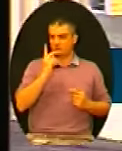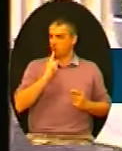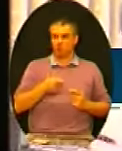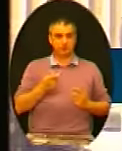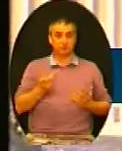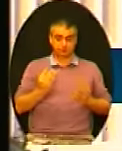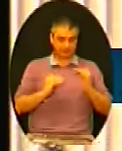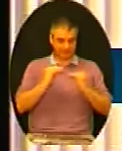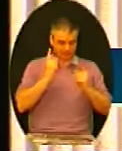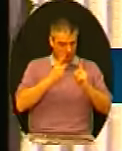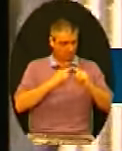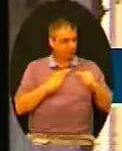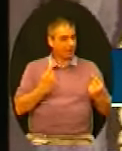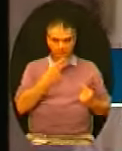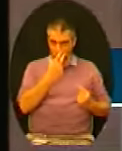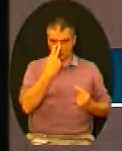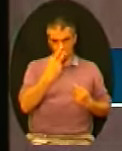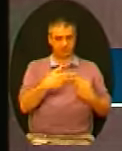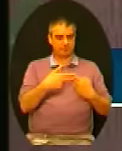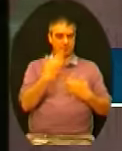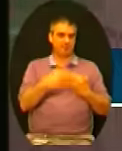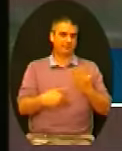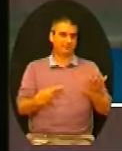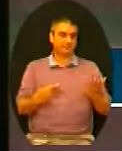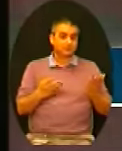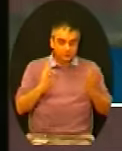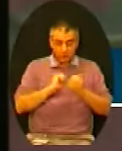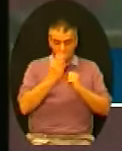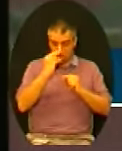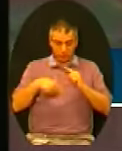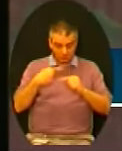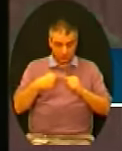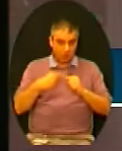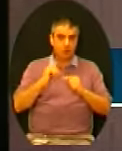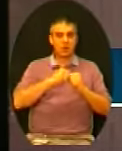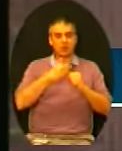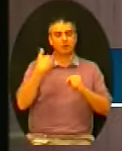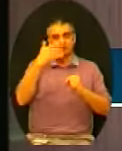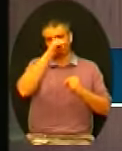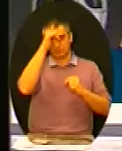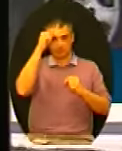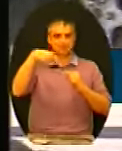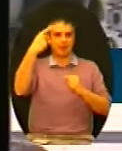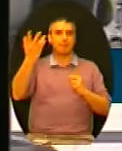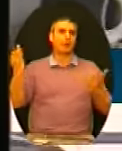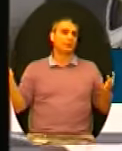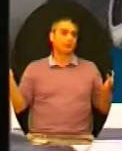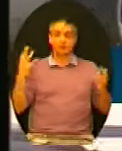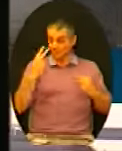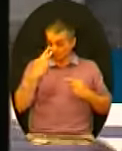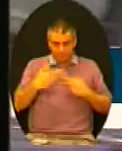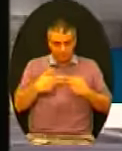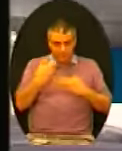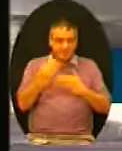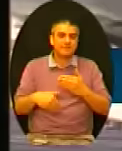העונש, זה יחס לעונשים אחרים, הוא רואה את האור בקצה המנהרה. אז זה או בפורים הבא, או לקראת הקיץ הבא. כלומר, כשרואים את